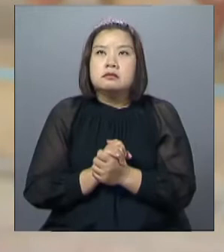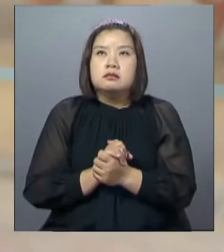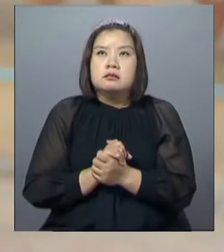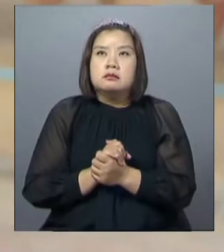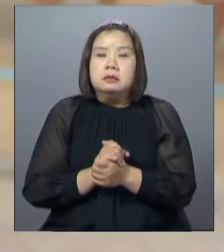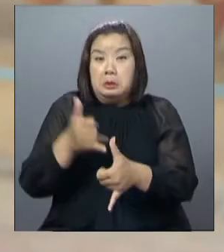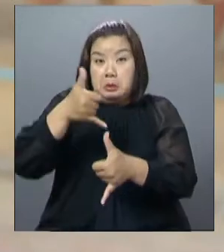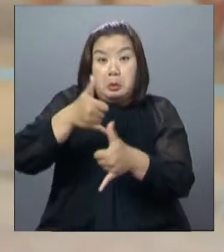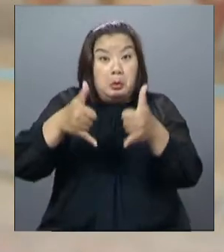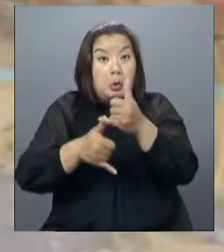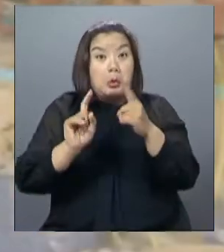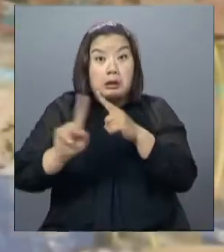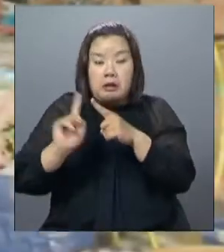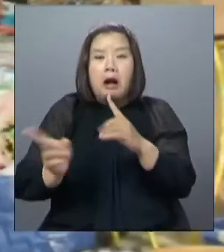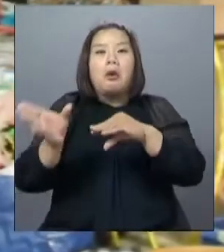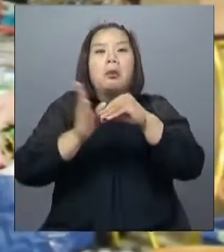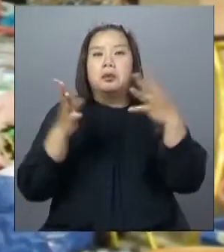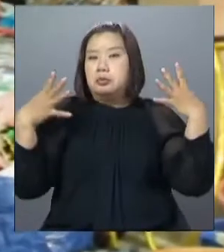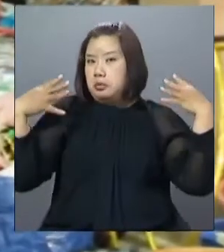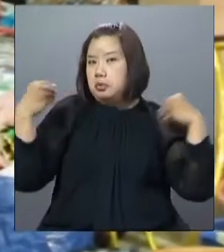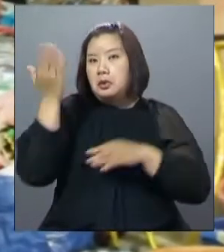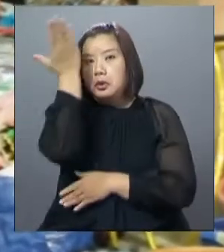ระบวนท่าในการไล่ลำครับ